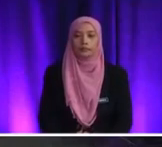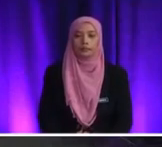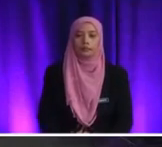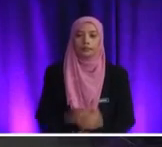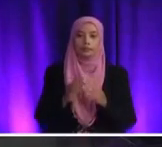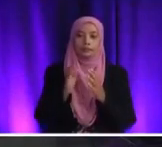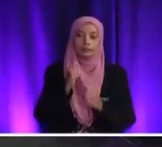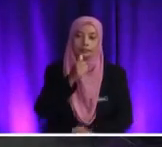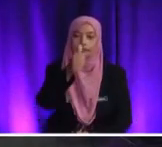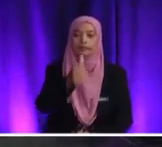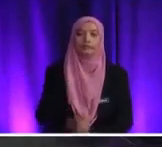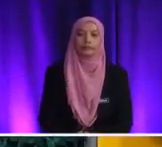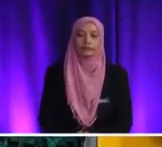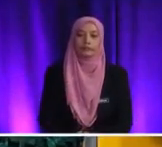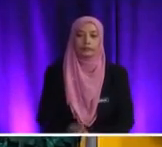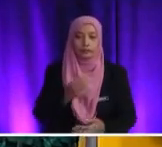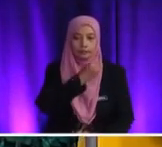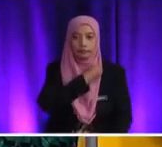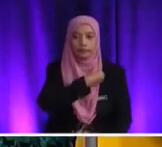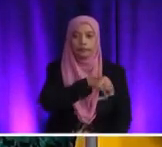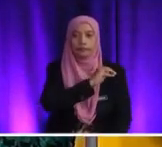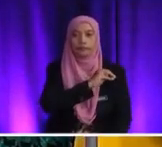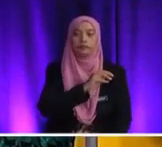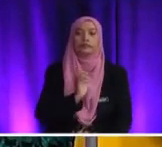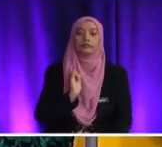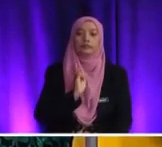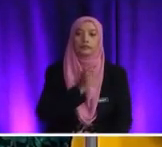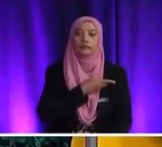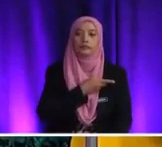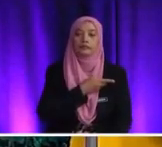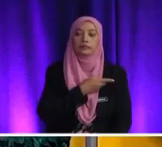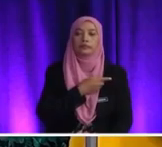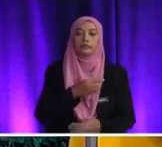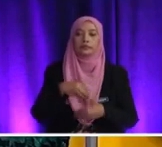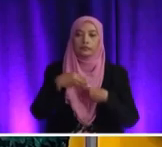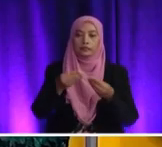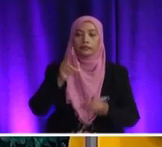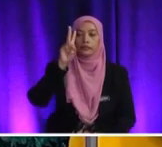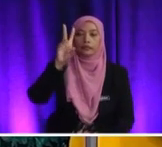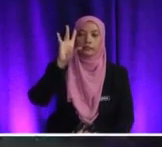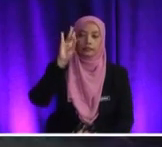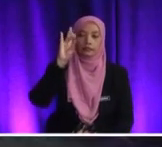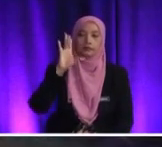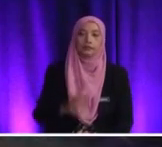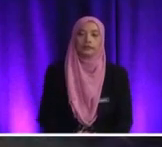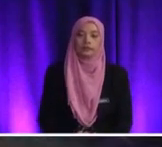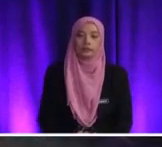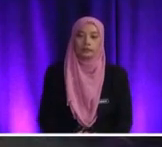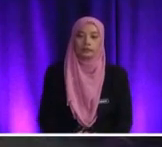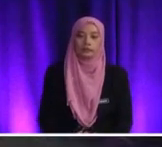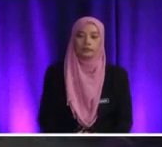hebat Jadi mereka kita bagi dua bintang 2 bintang Lego adu bintang